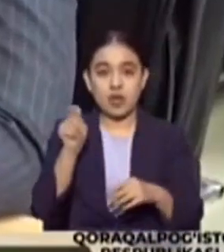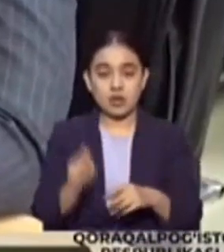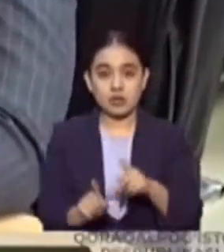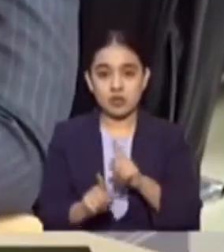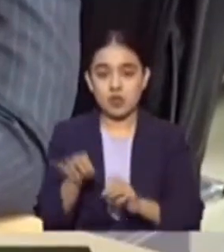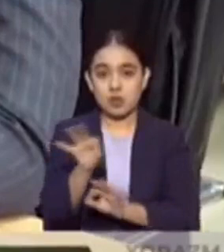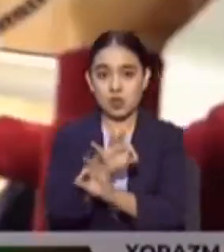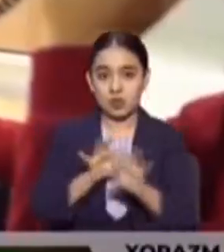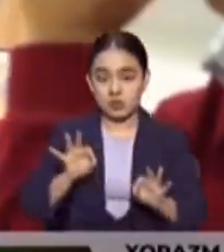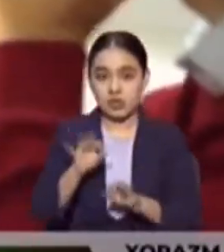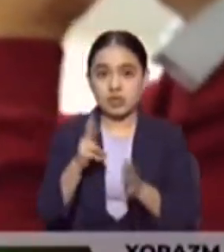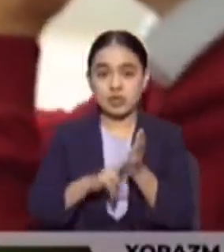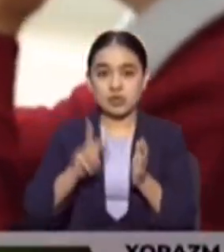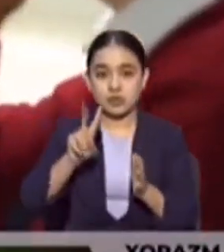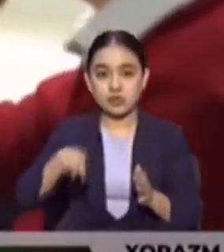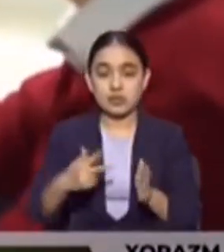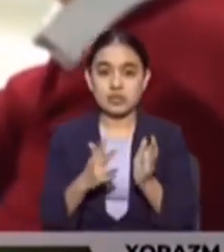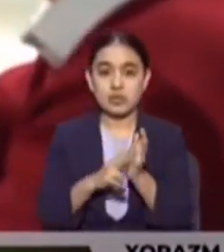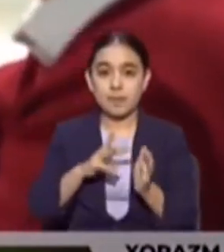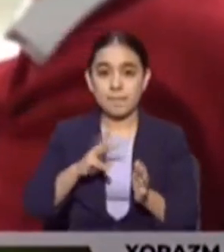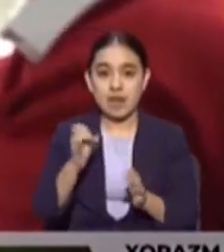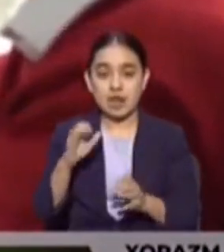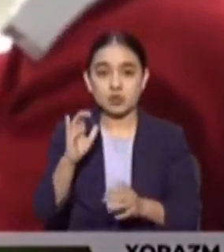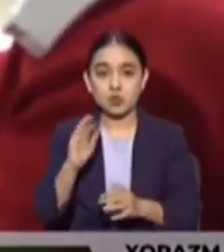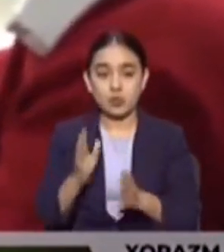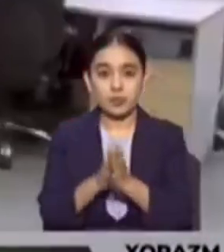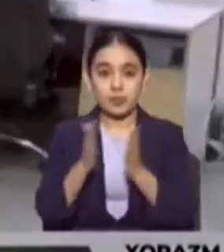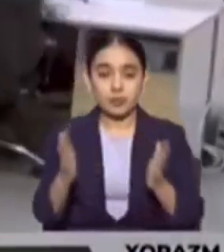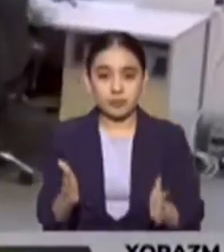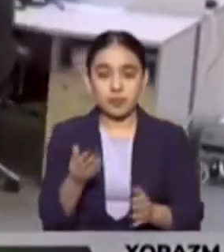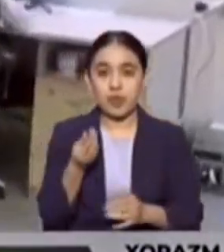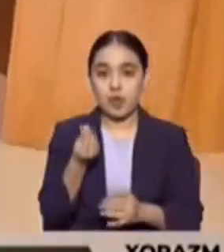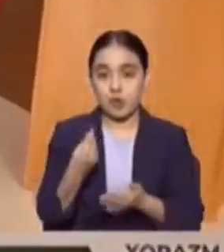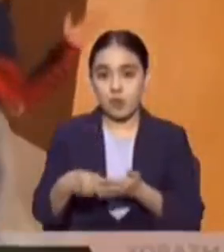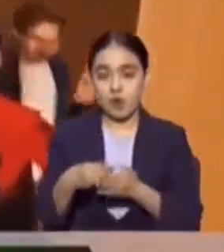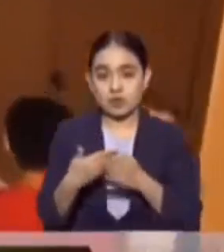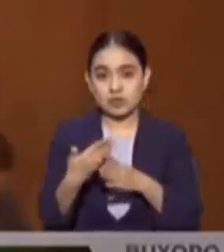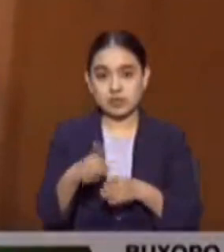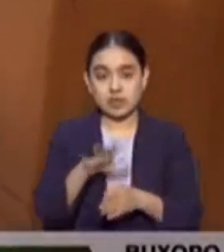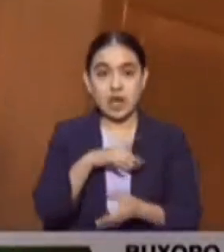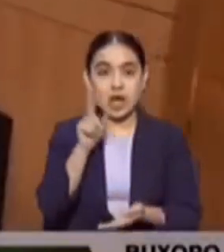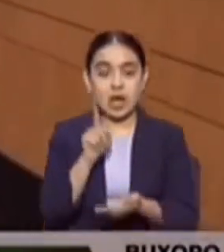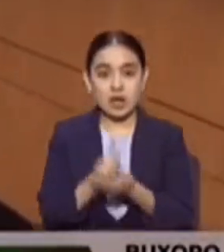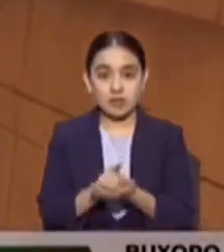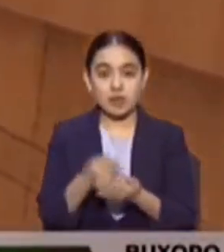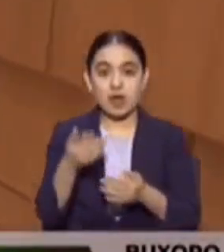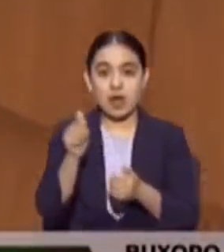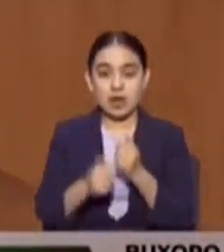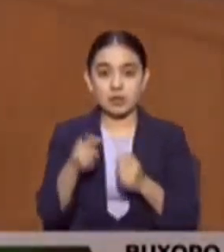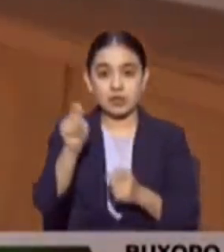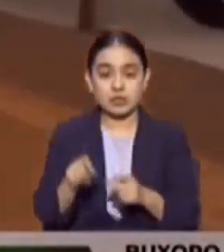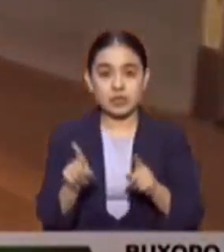loyiha jami 82.8 milliard so'mdan ortiq miqdorda moliyalashtirildi. Albatta har bitta startup